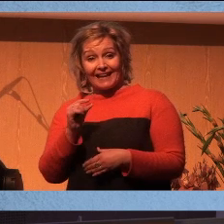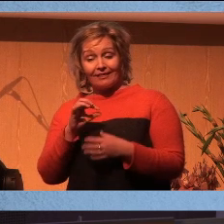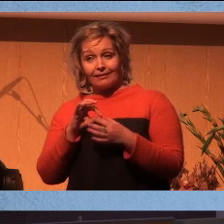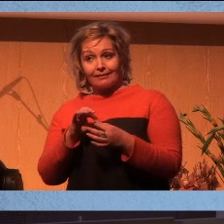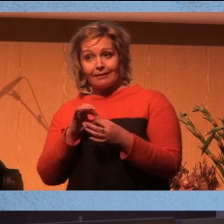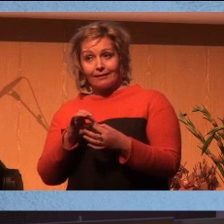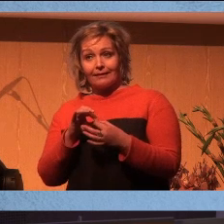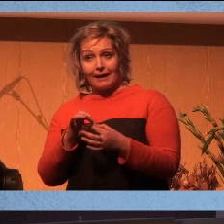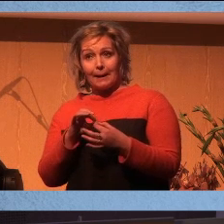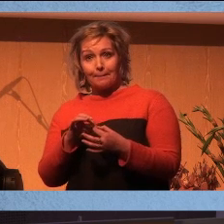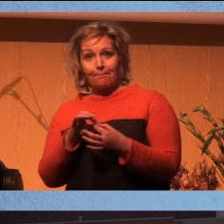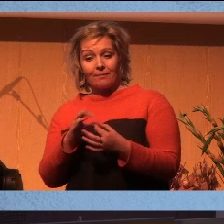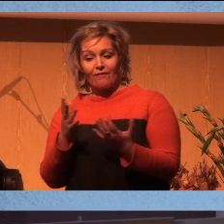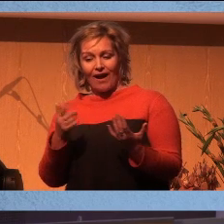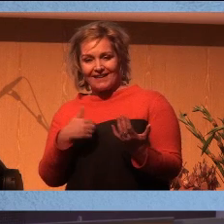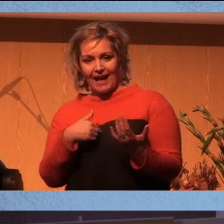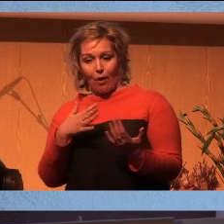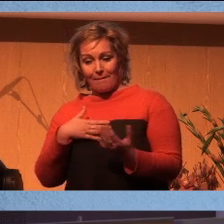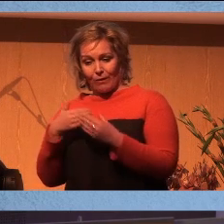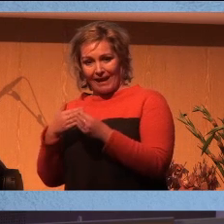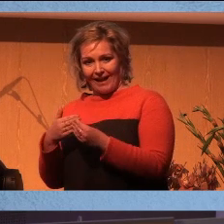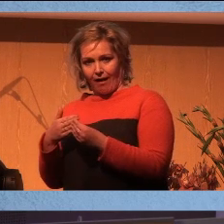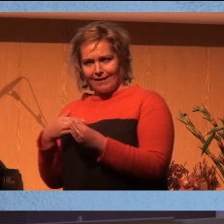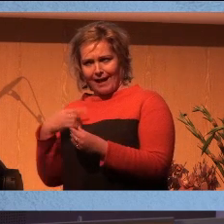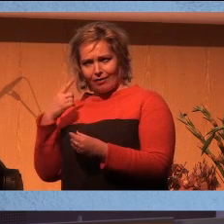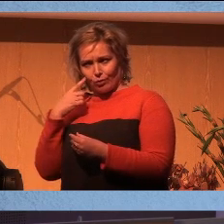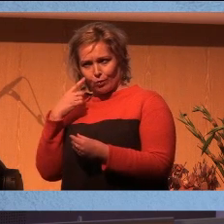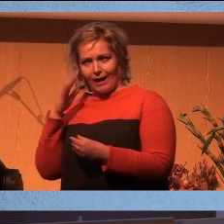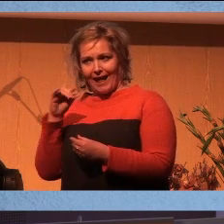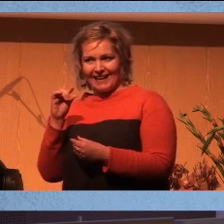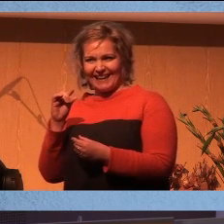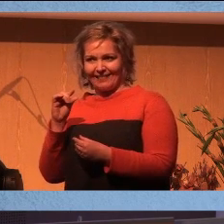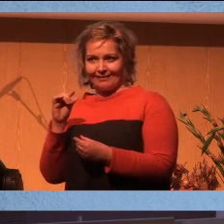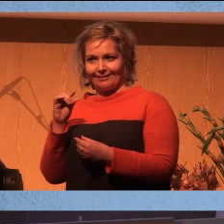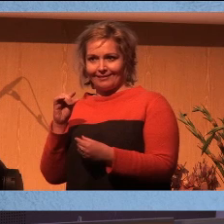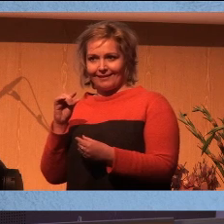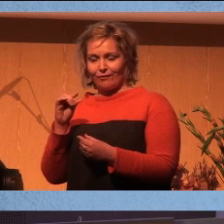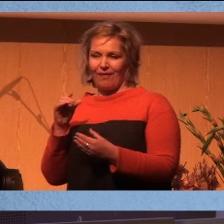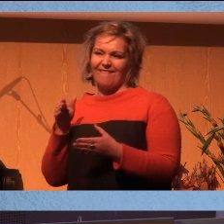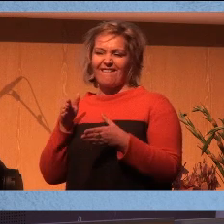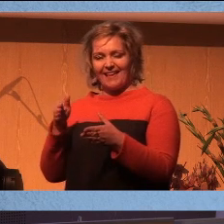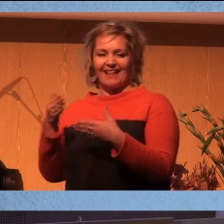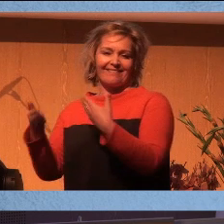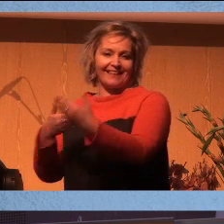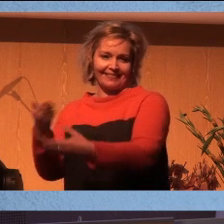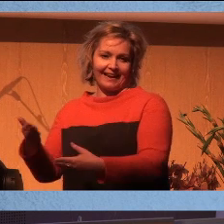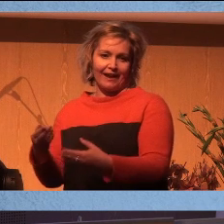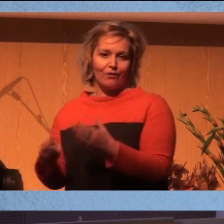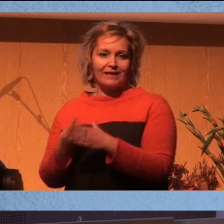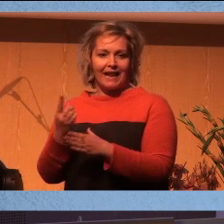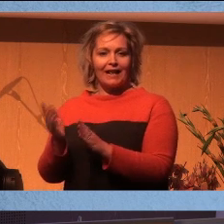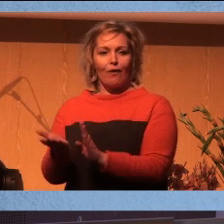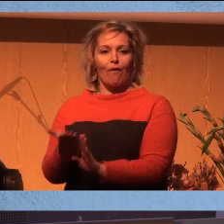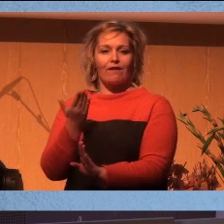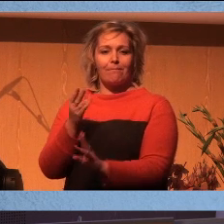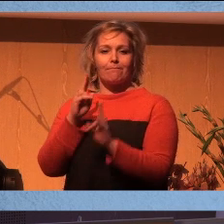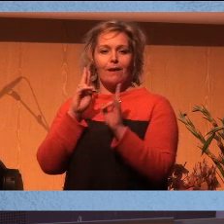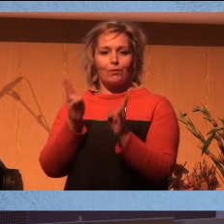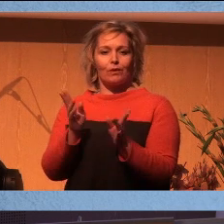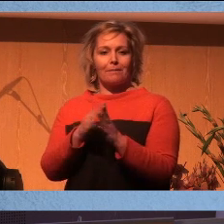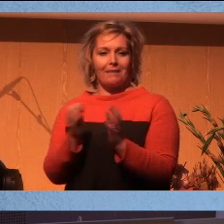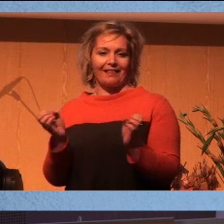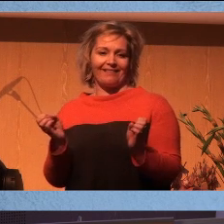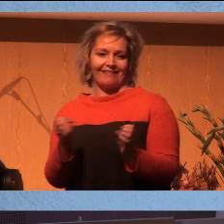om hva jeg og mine kollegaer tror er litt veien videre når det gjelder det å fremme brukermedvirkning